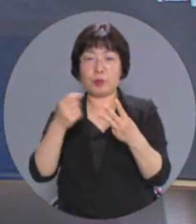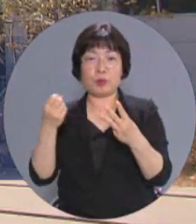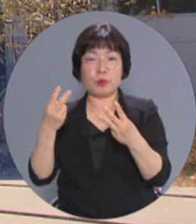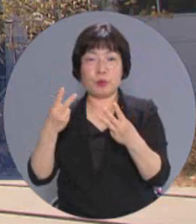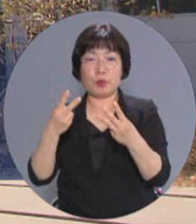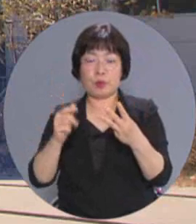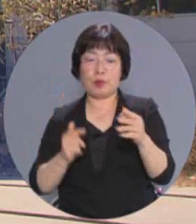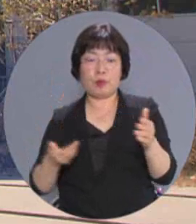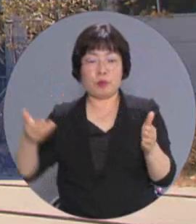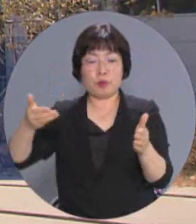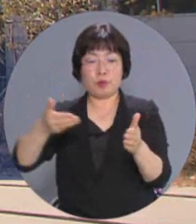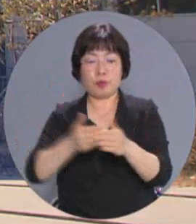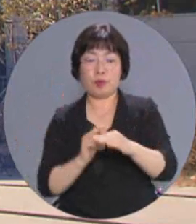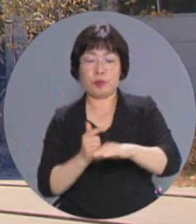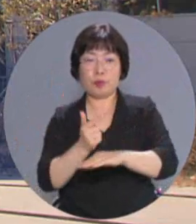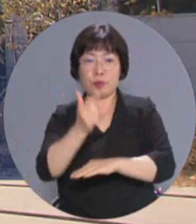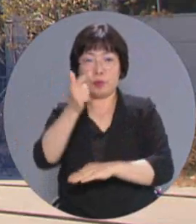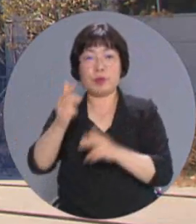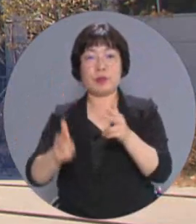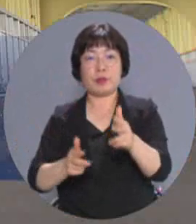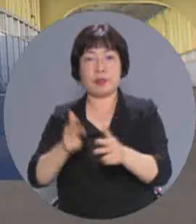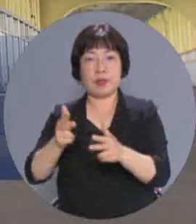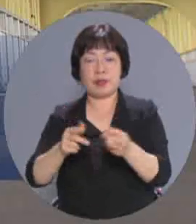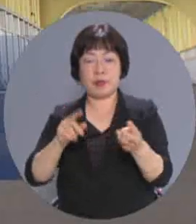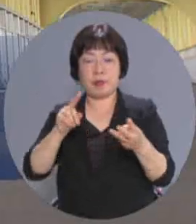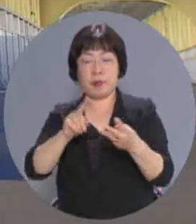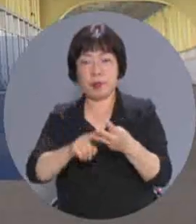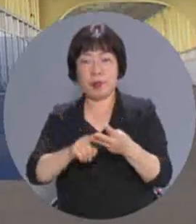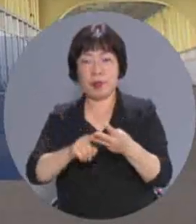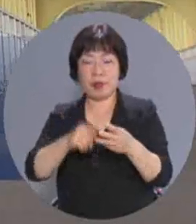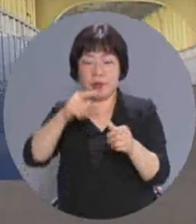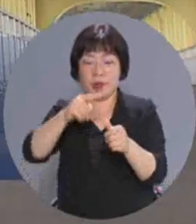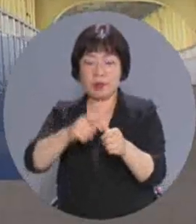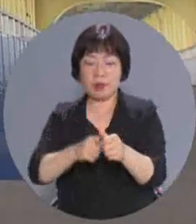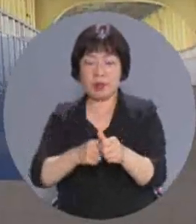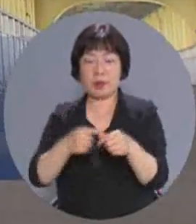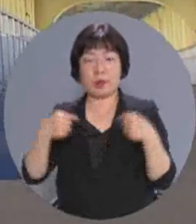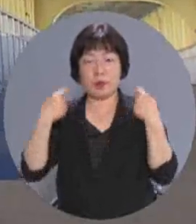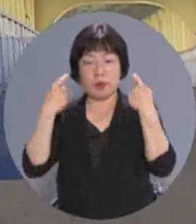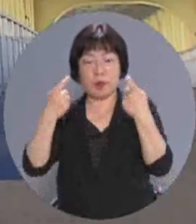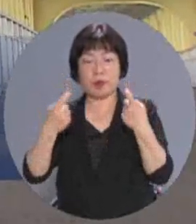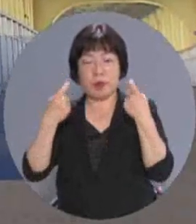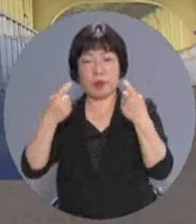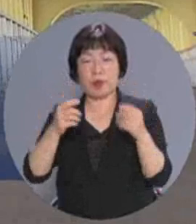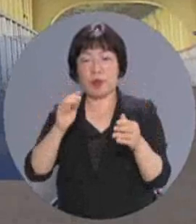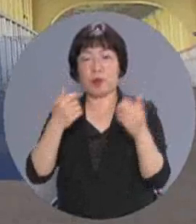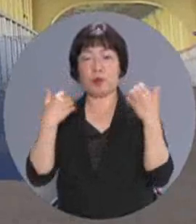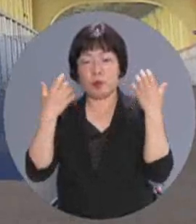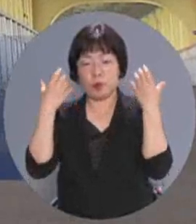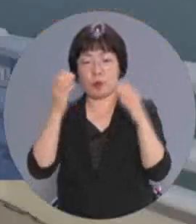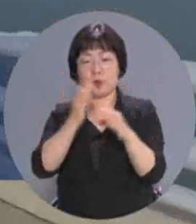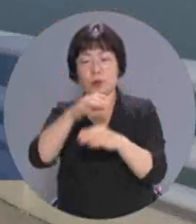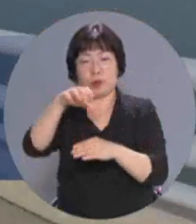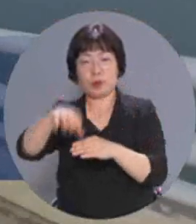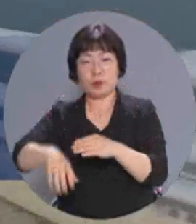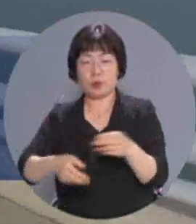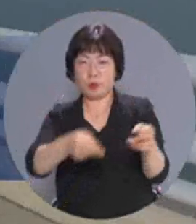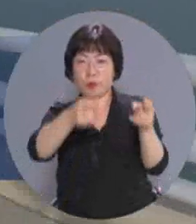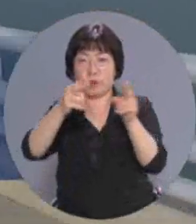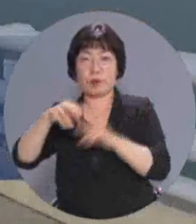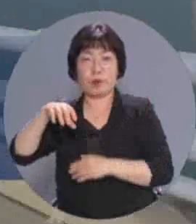산업과 나루도 권역의 우주 산업이 있습니다. 도양과 그 거금도는 생태 관광의 중심지입니다. 그래서